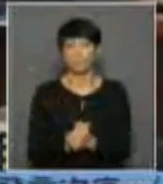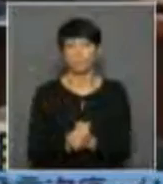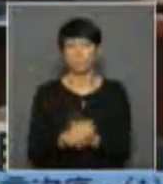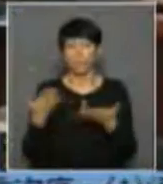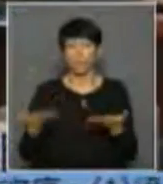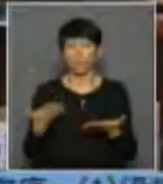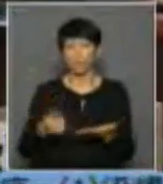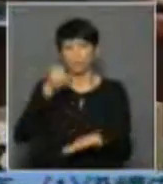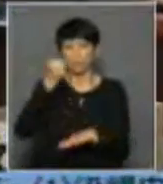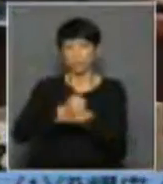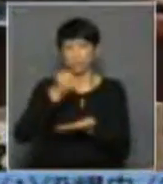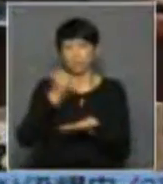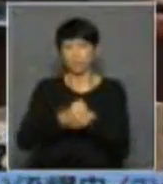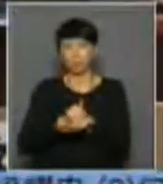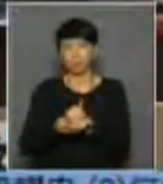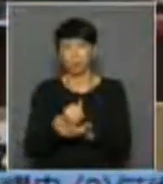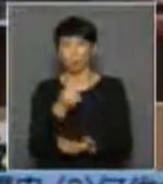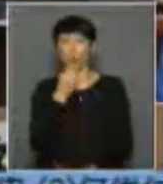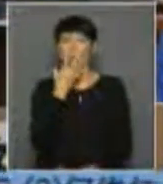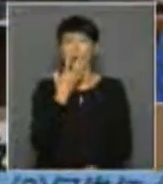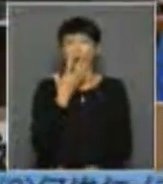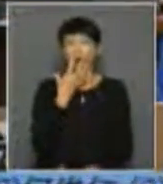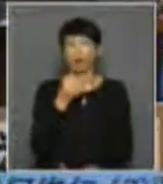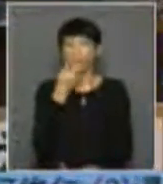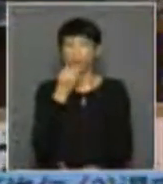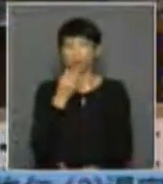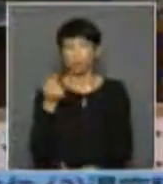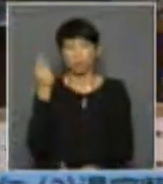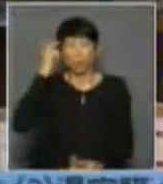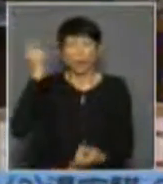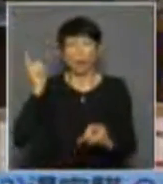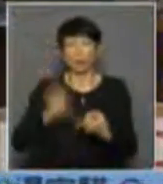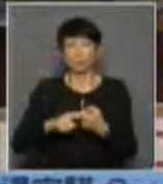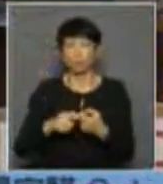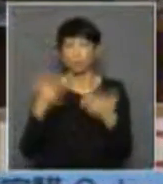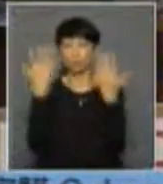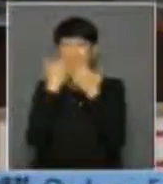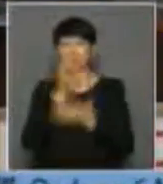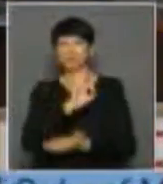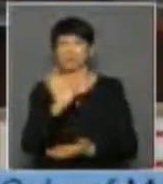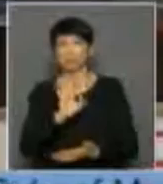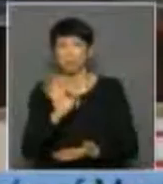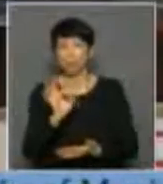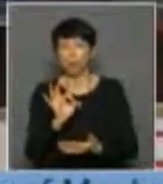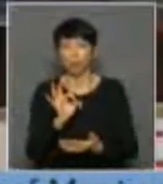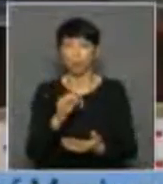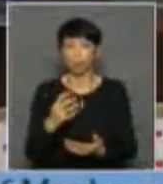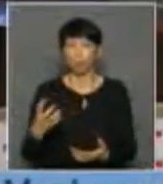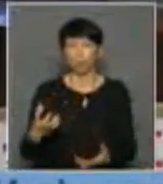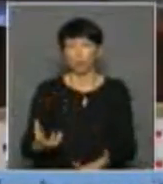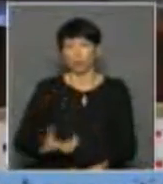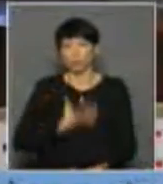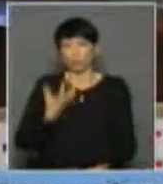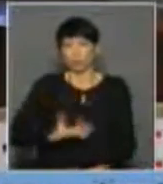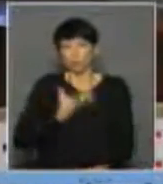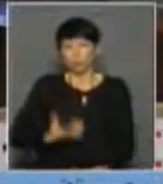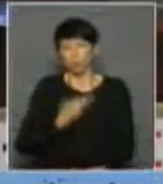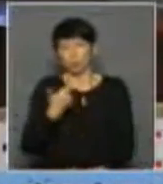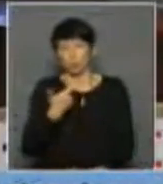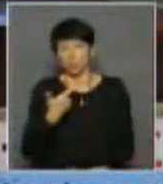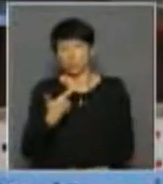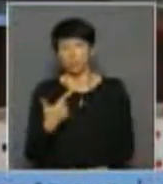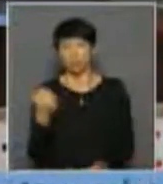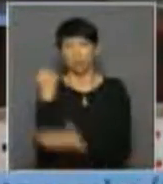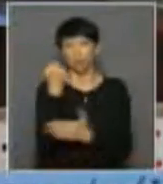牌争议，你说哇，什么香港人很夸张，没有电视看都会吵得那么紧要。不是只是